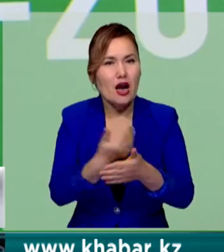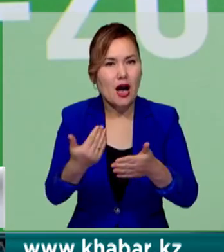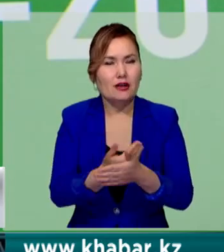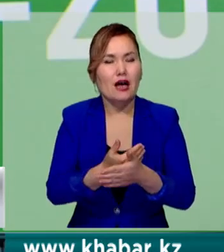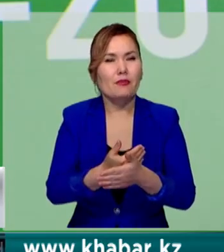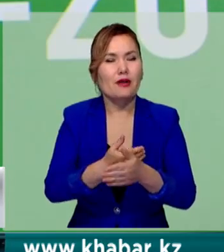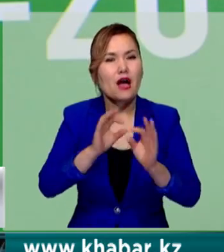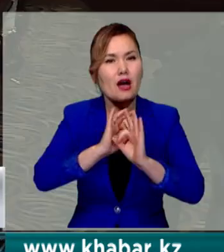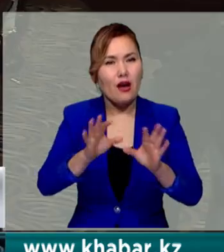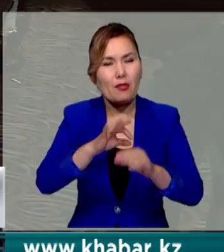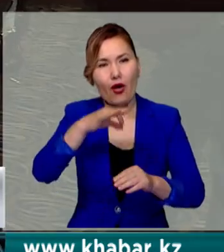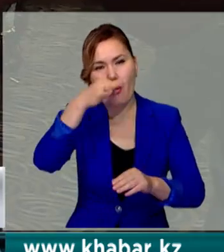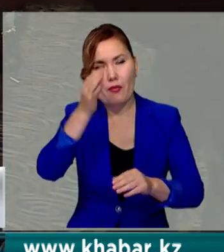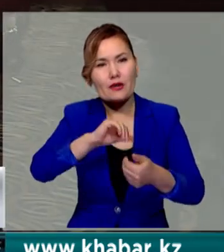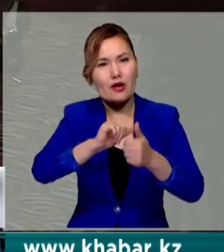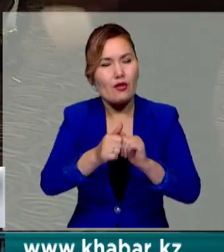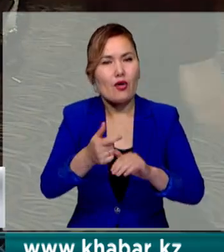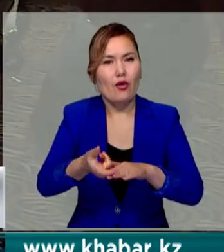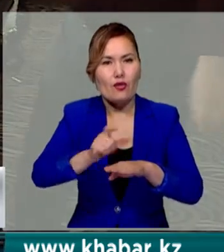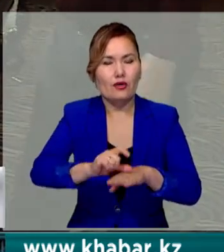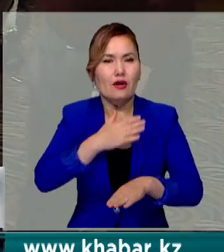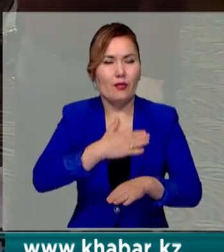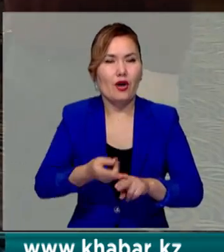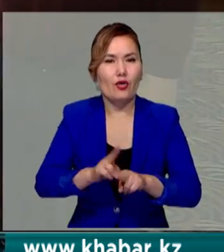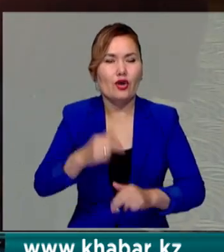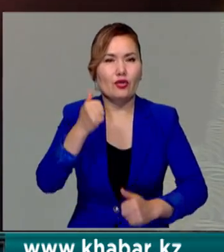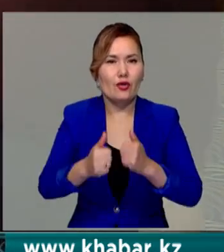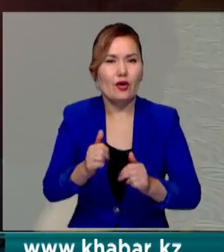тәжірибе алмасуы, осы тұрғыдан алғанда бұл турнир өте пайдалы деп білеміз.